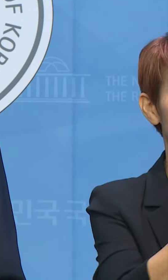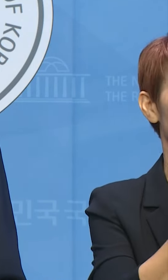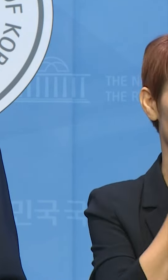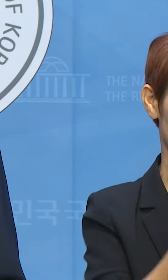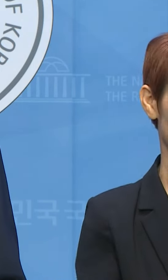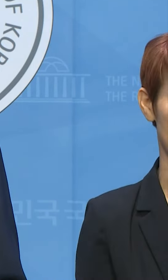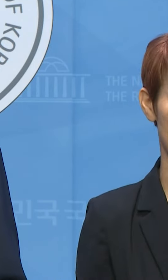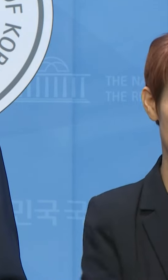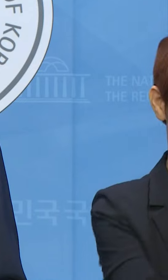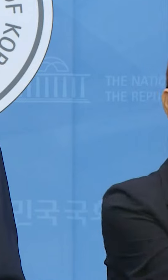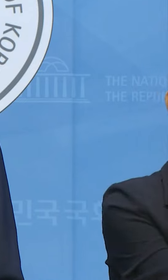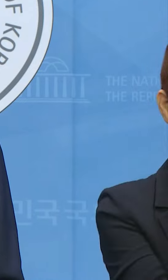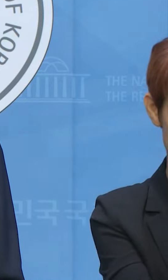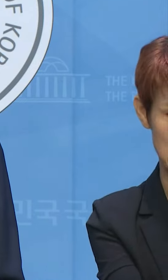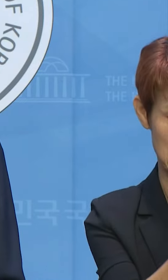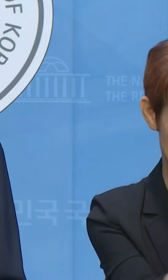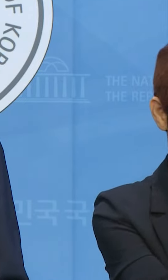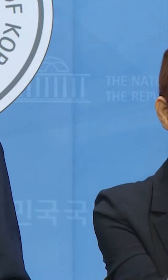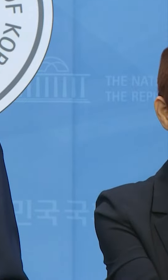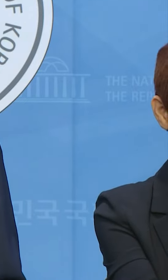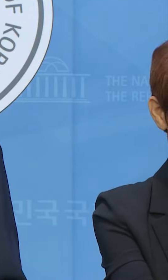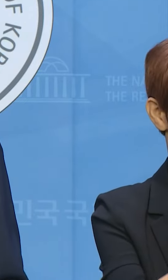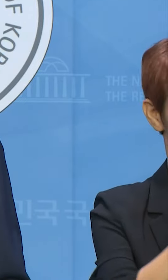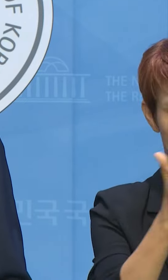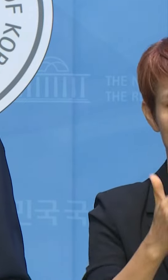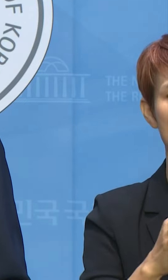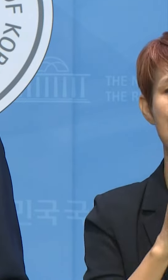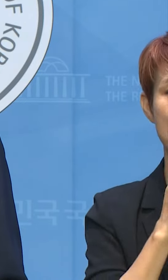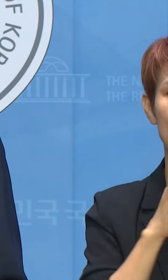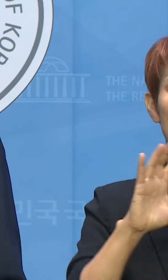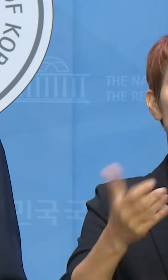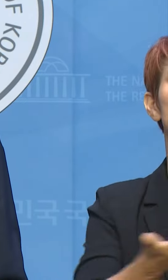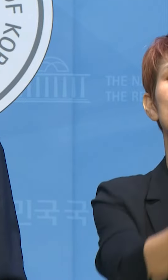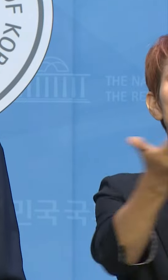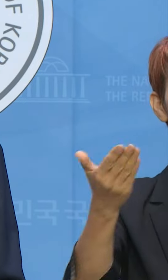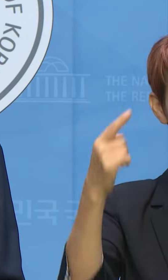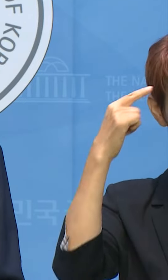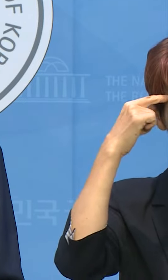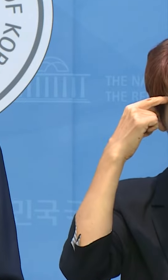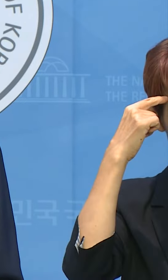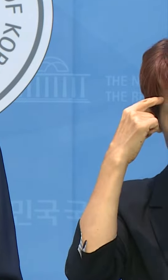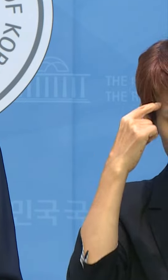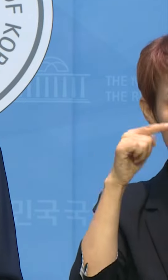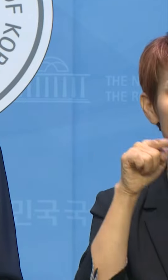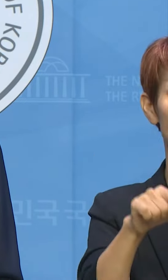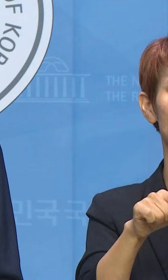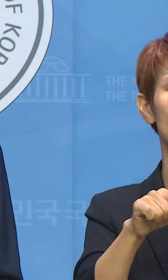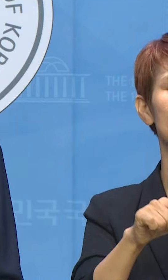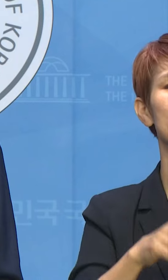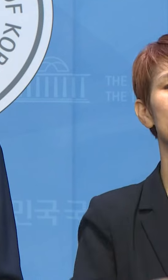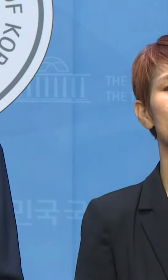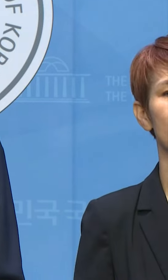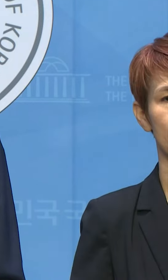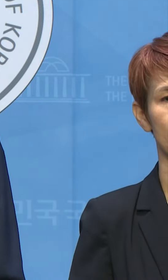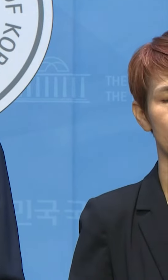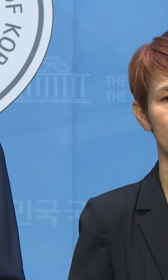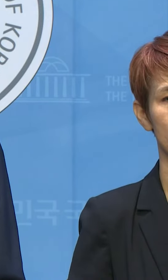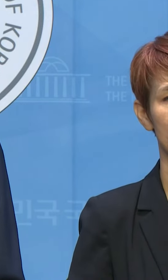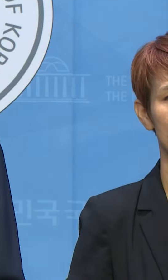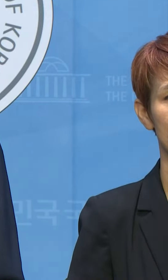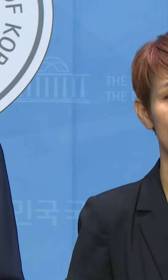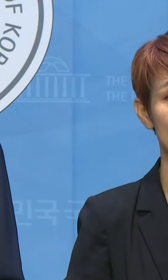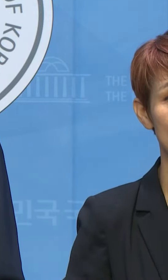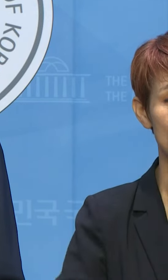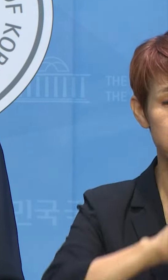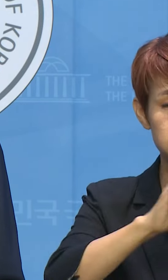정당들의에도 달려 있지 않습니다 오로지 국민의 뜻에 달려 있을뿐입니다 누가